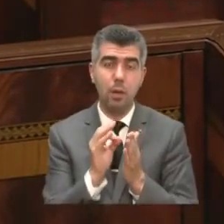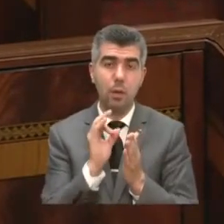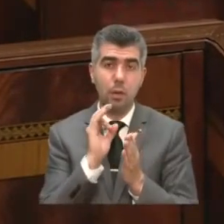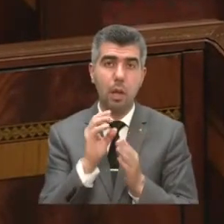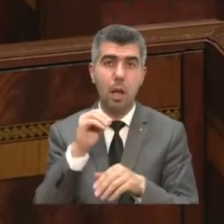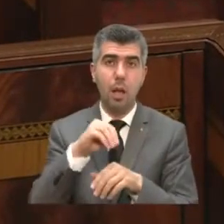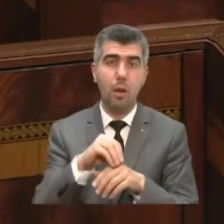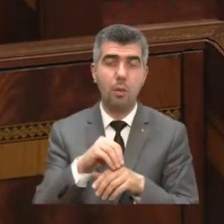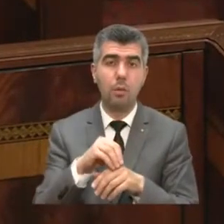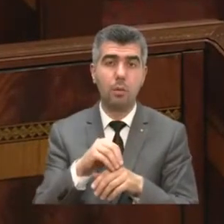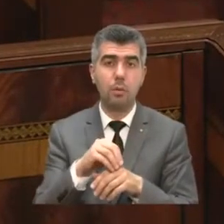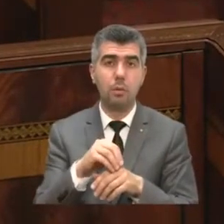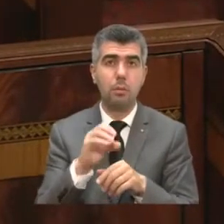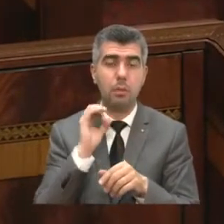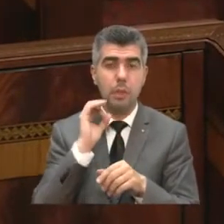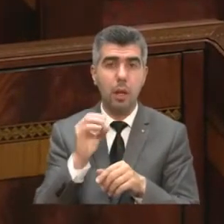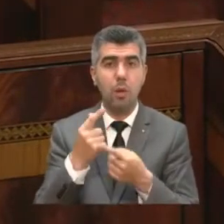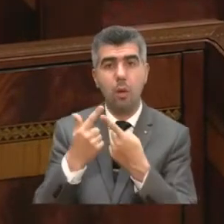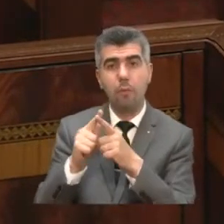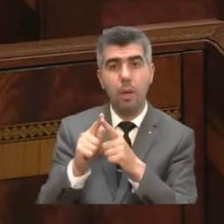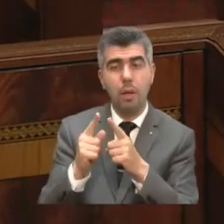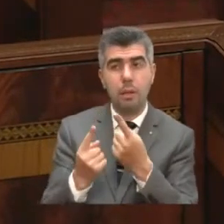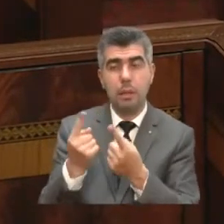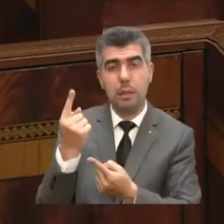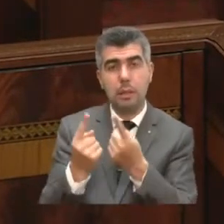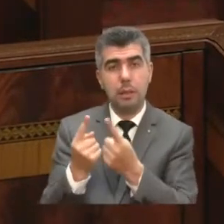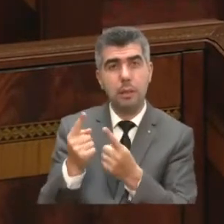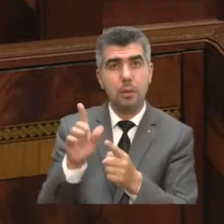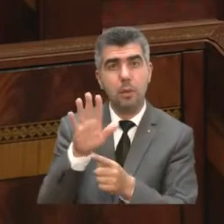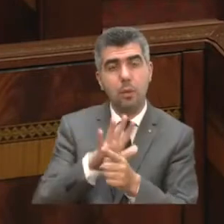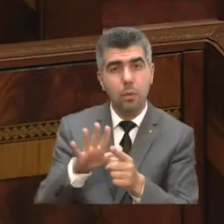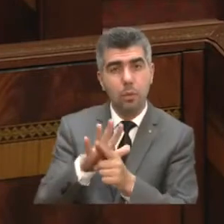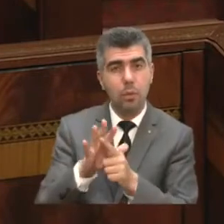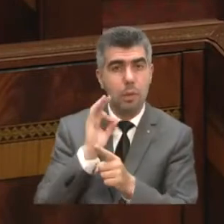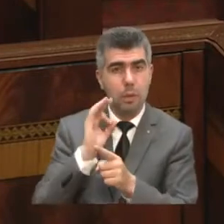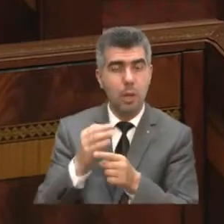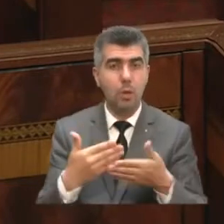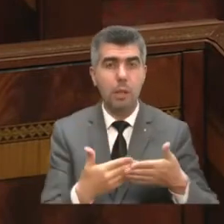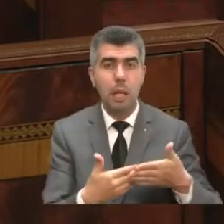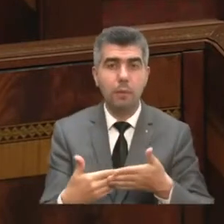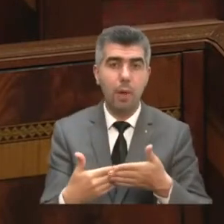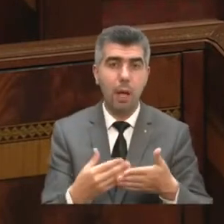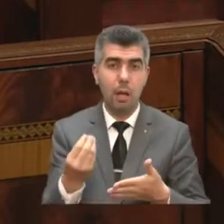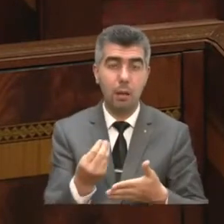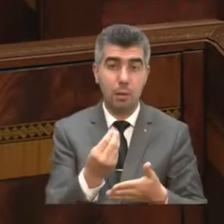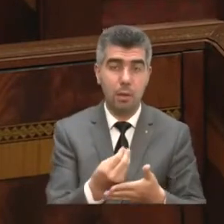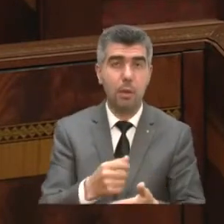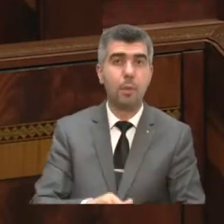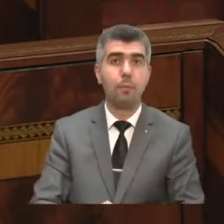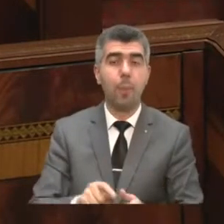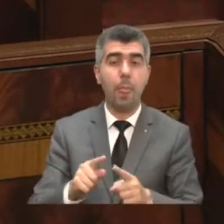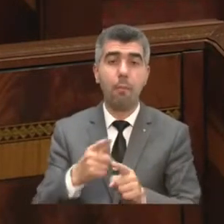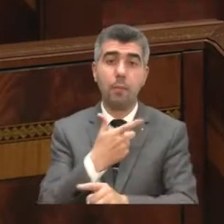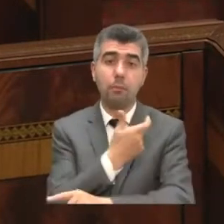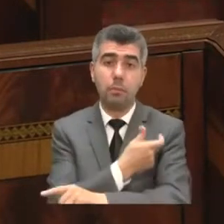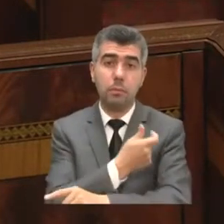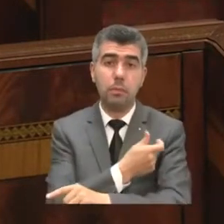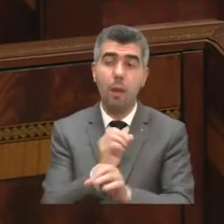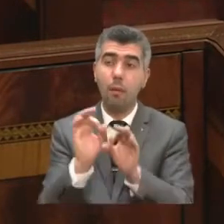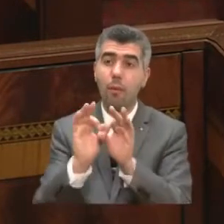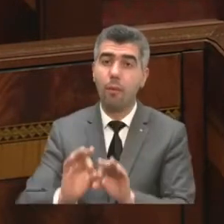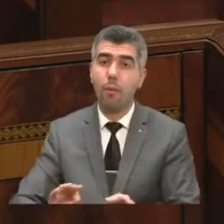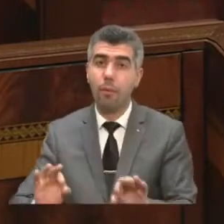تم الاستثناء ديال العاملين بها من مربيين ومربيات مؤطرة الصهور على تربيه الطفوله ديال البلاد ديالنا من الحمله ديال التلقيح ديال كوفيد